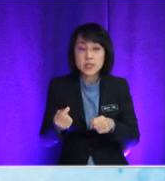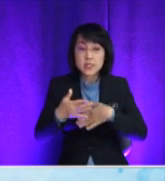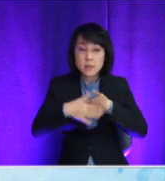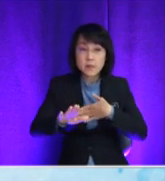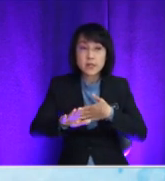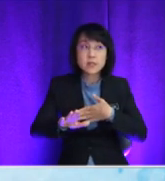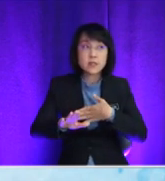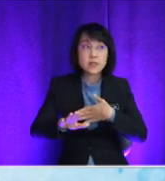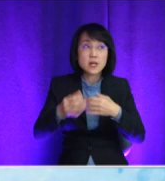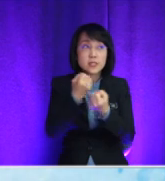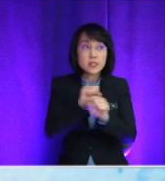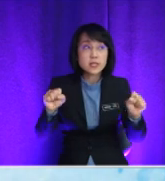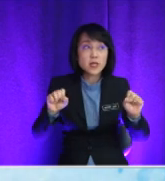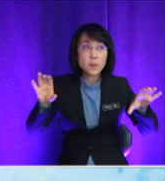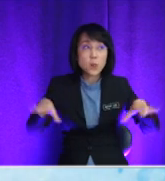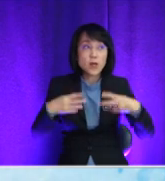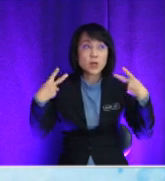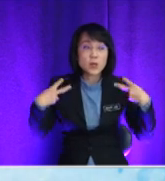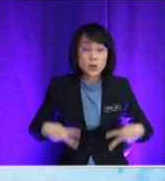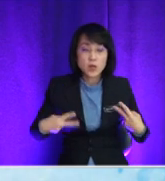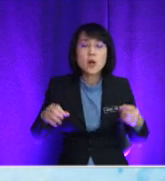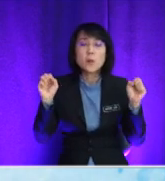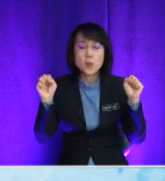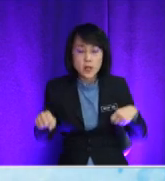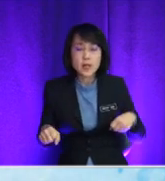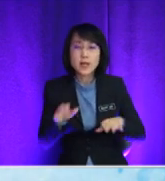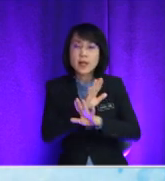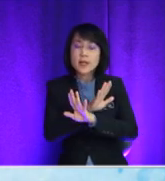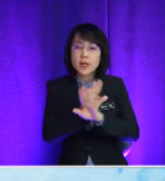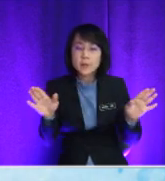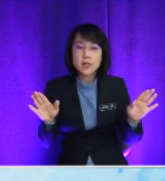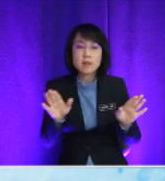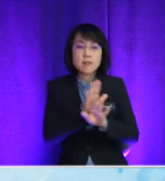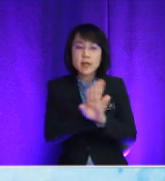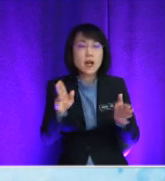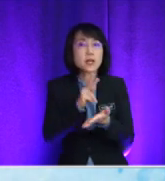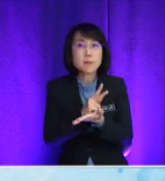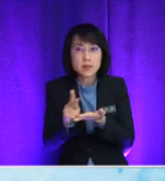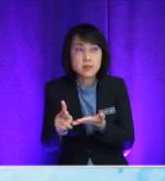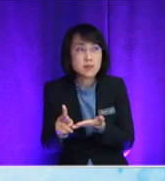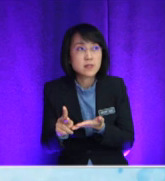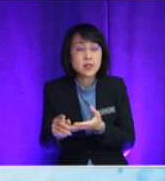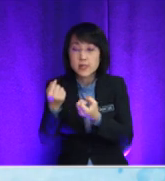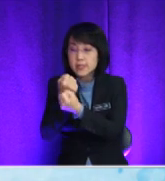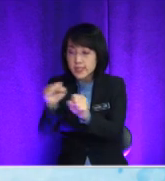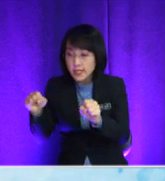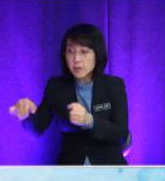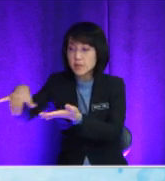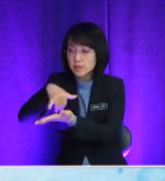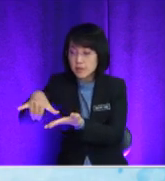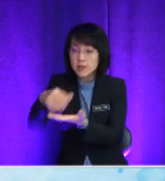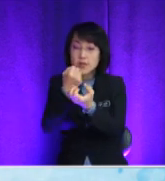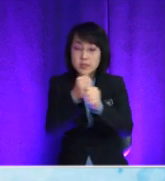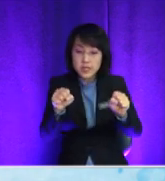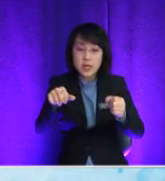rompi boleh tapi tidak sekemas seperti kita buat satu persatu di mesti satu persatu setiap habis